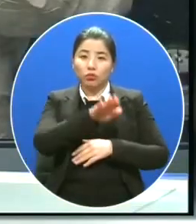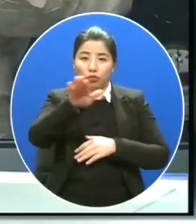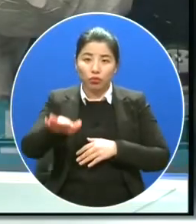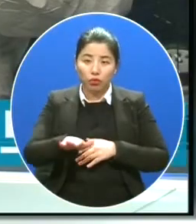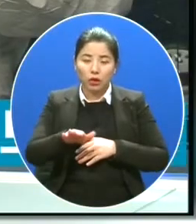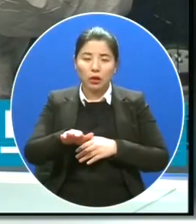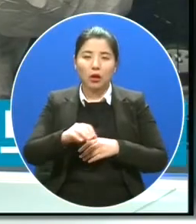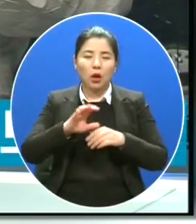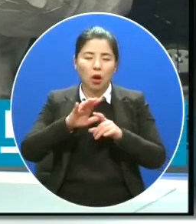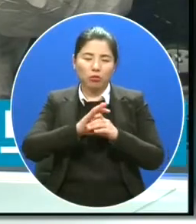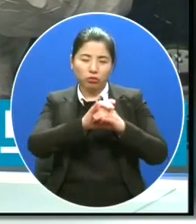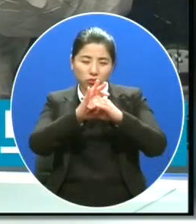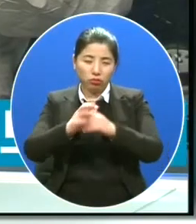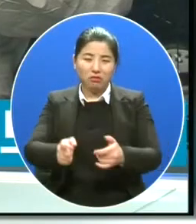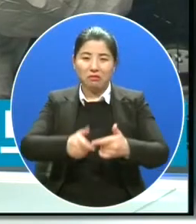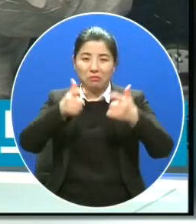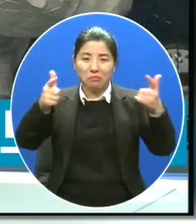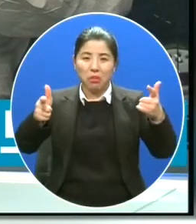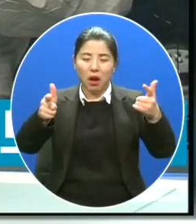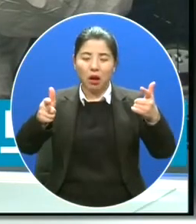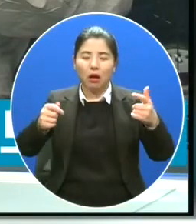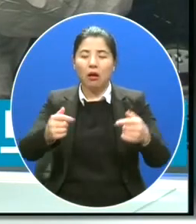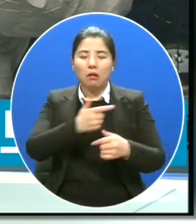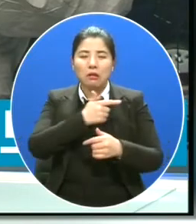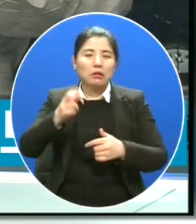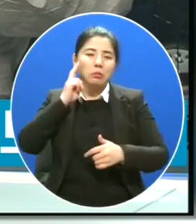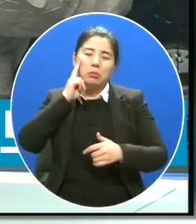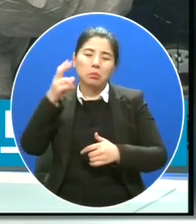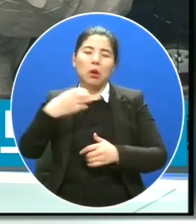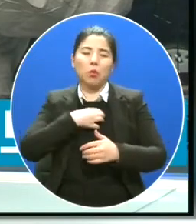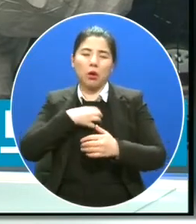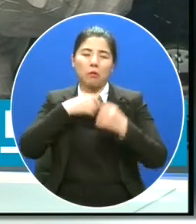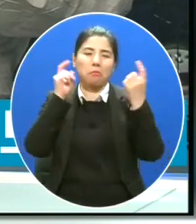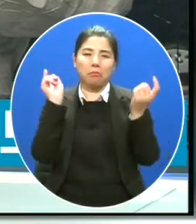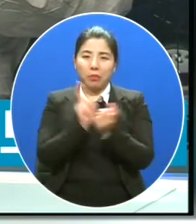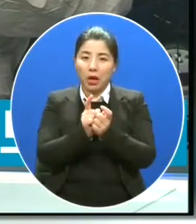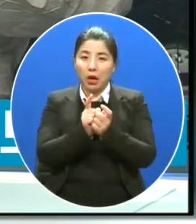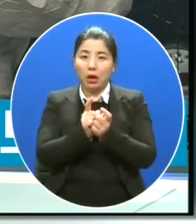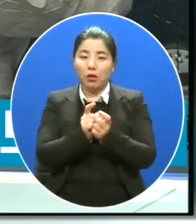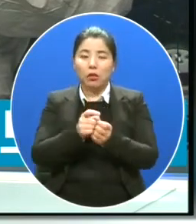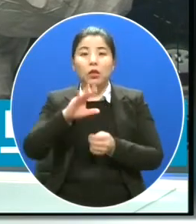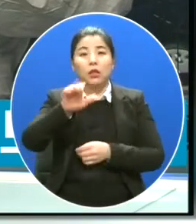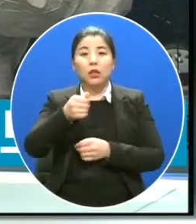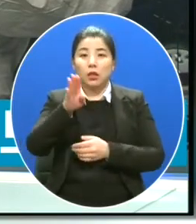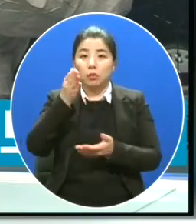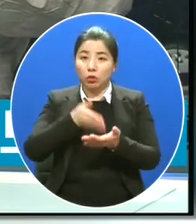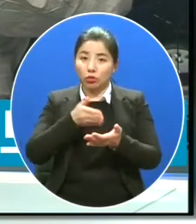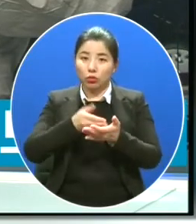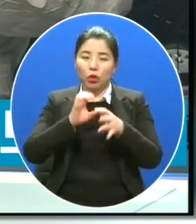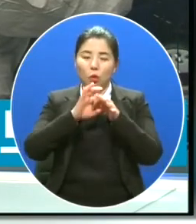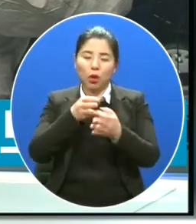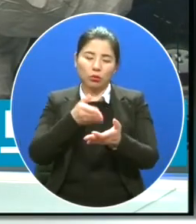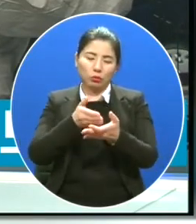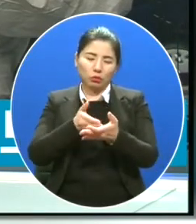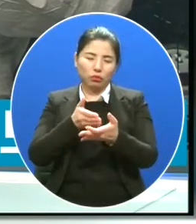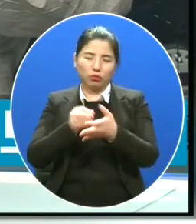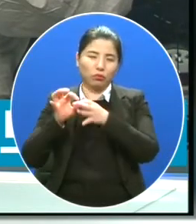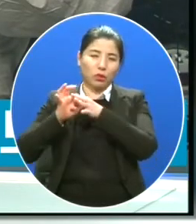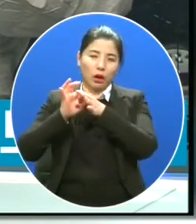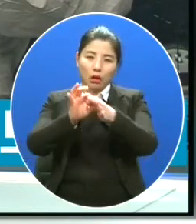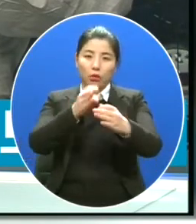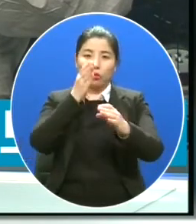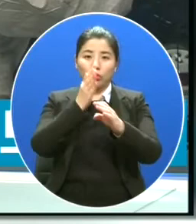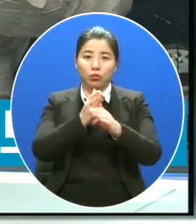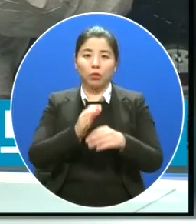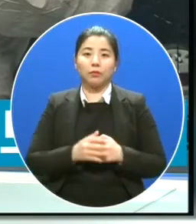지금 우리는 코로나19의 확산이라는 전대미문의 위기를 겪고 있습니다. CJB 뉴스에서도 관련 보도가